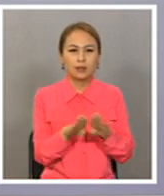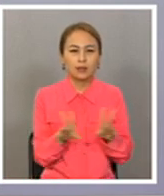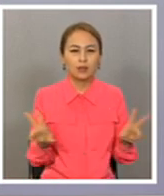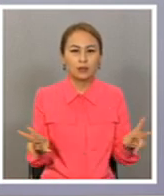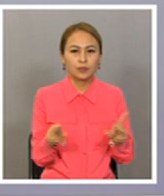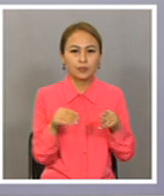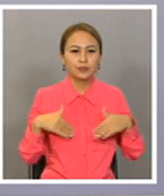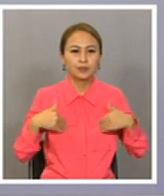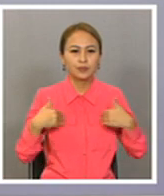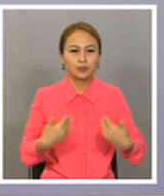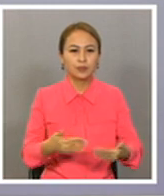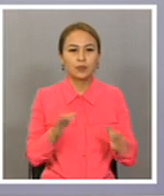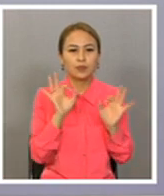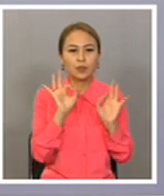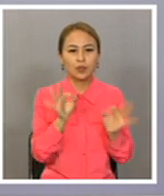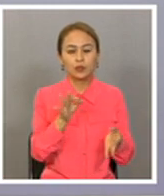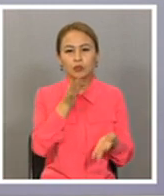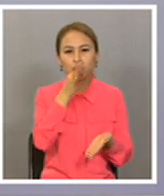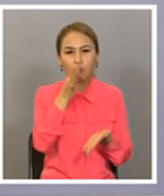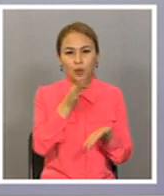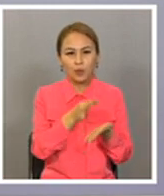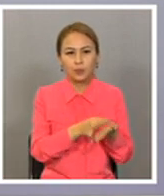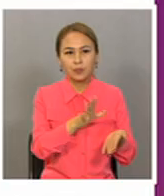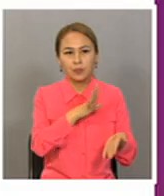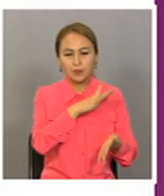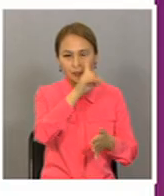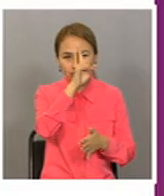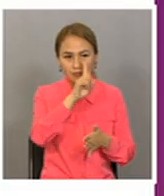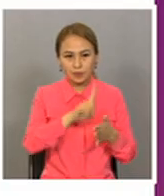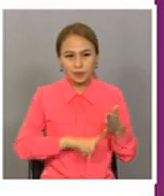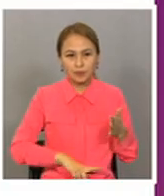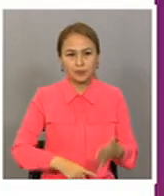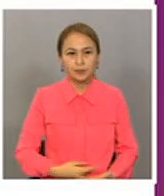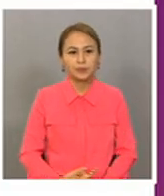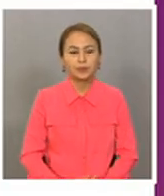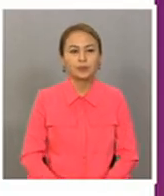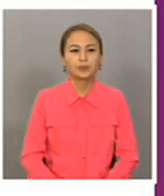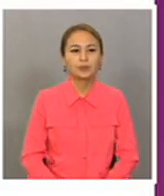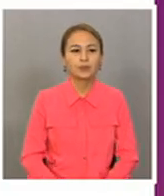тілеймін, дұрыс жауап береді деген сенімдемін.